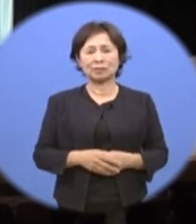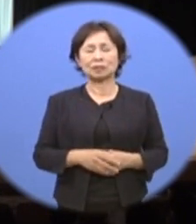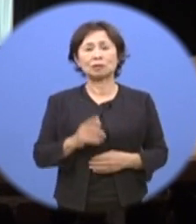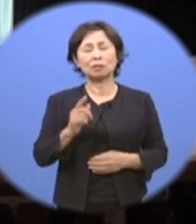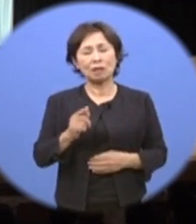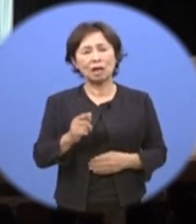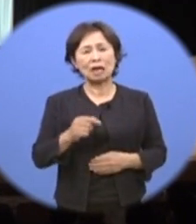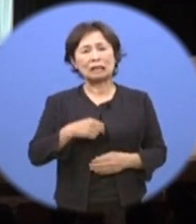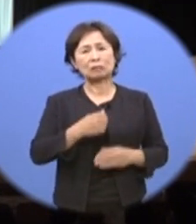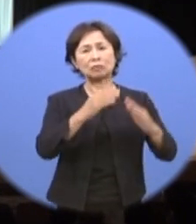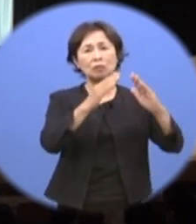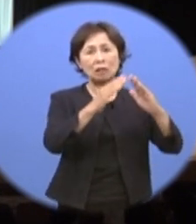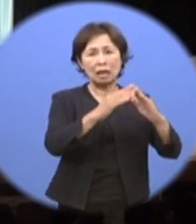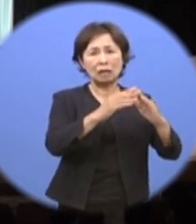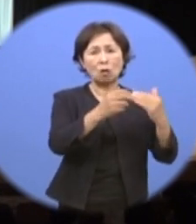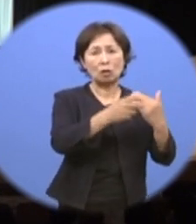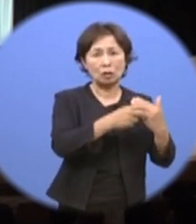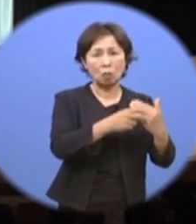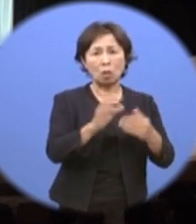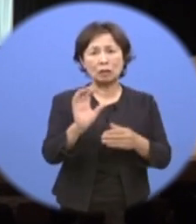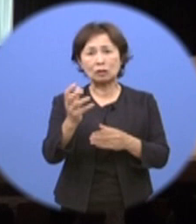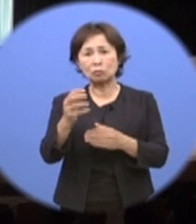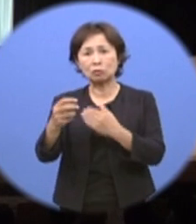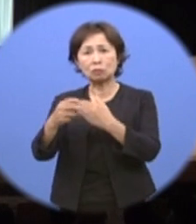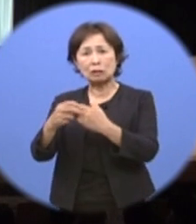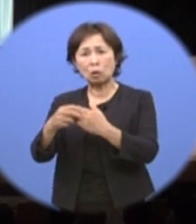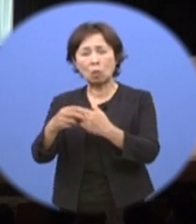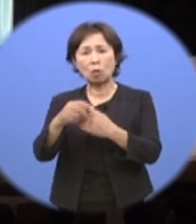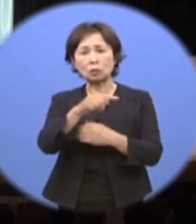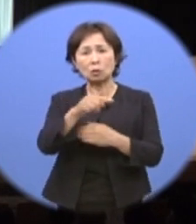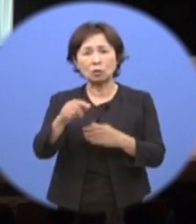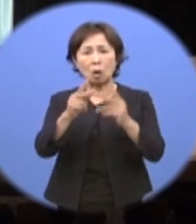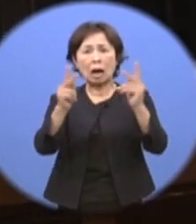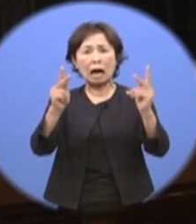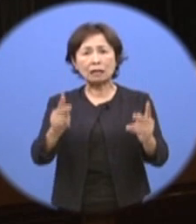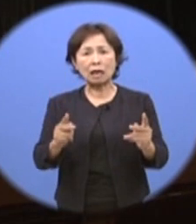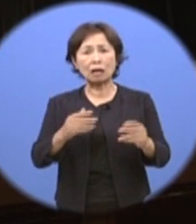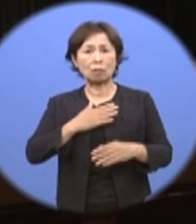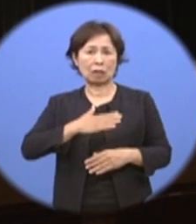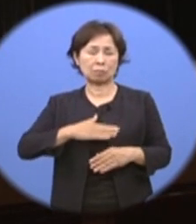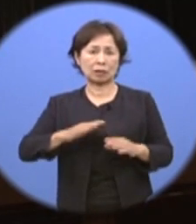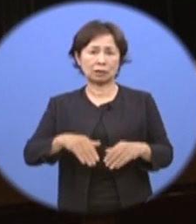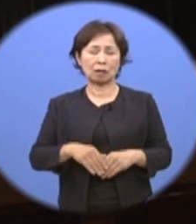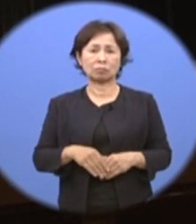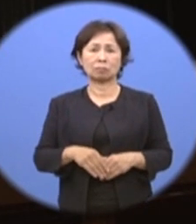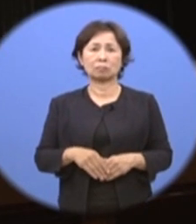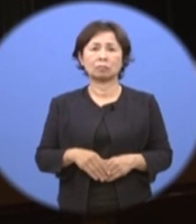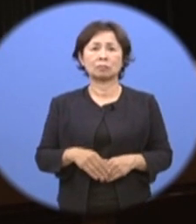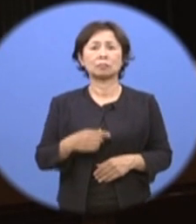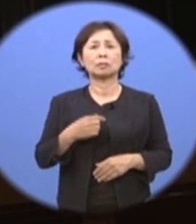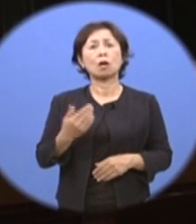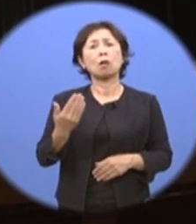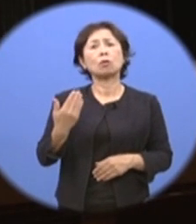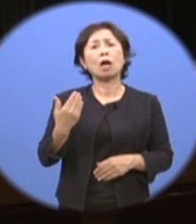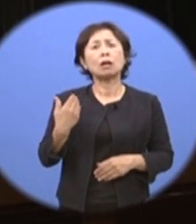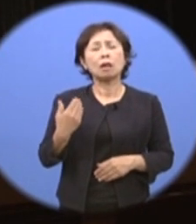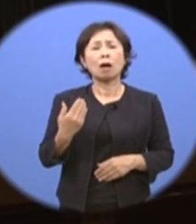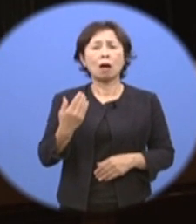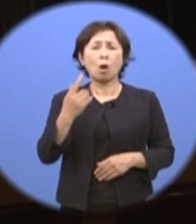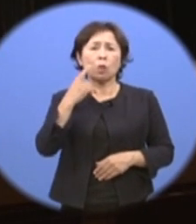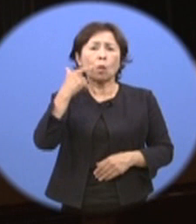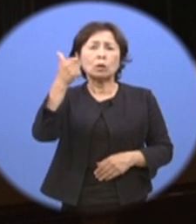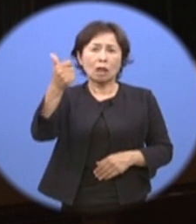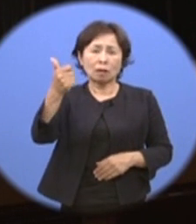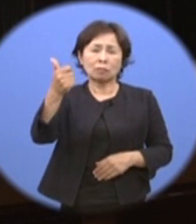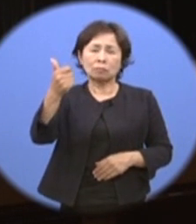と救急医療の課題が見えてきます。 先日父とは最後は畳の上